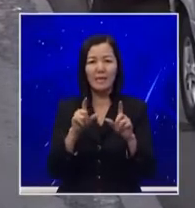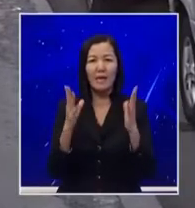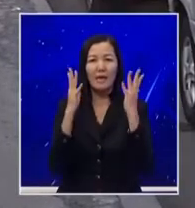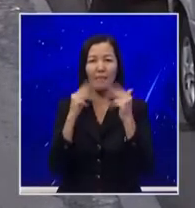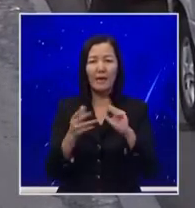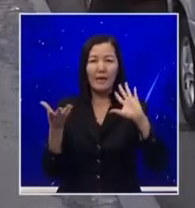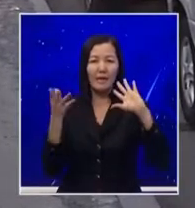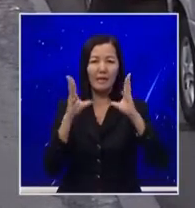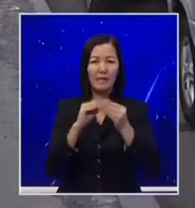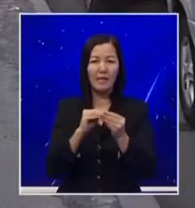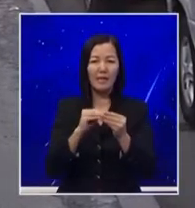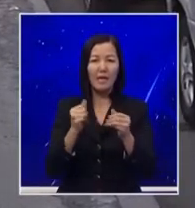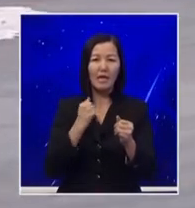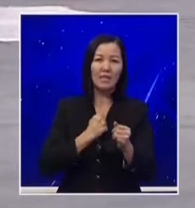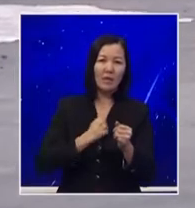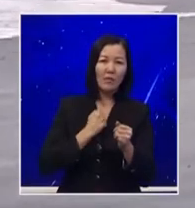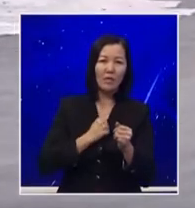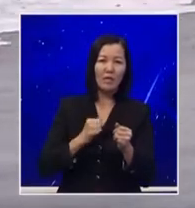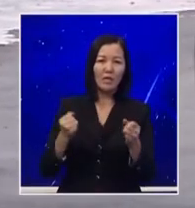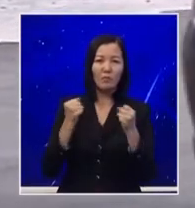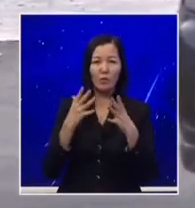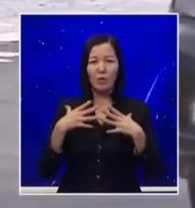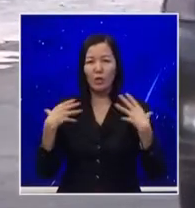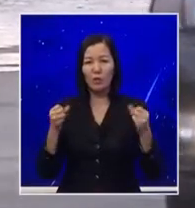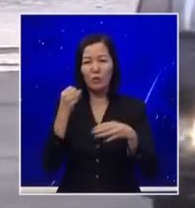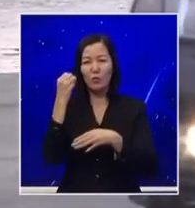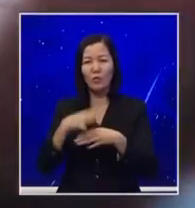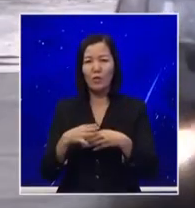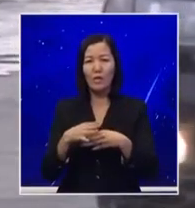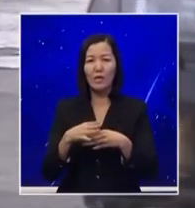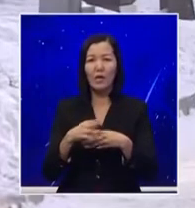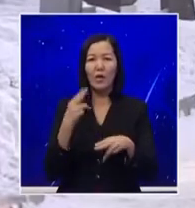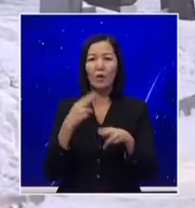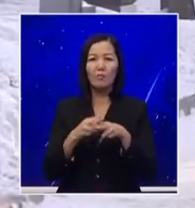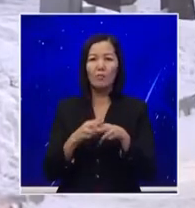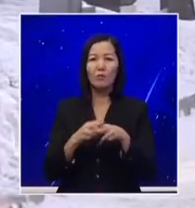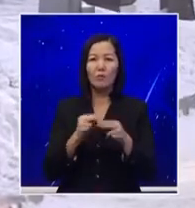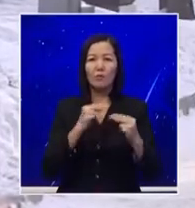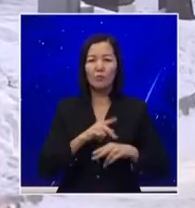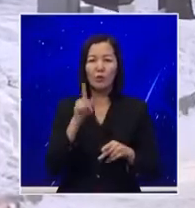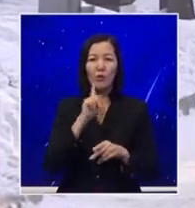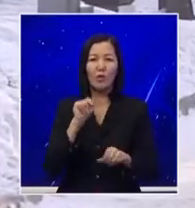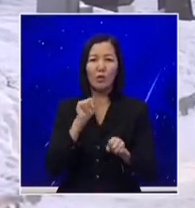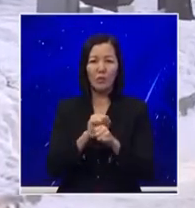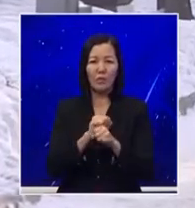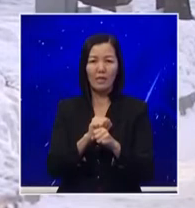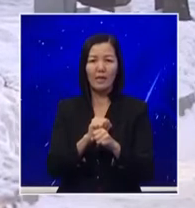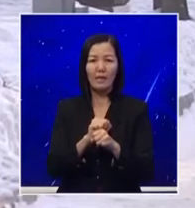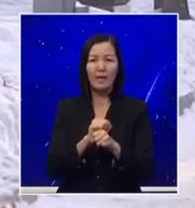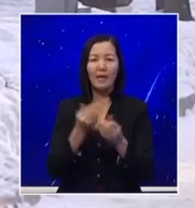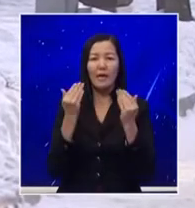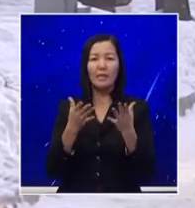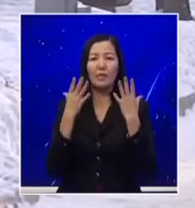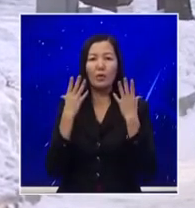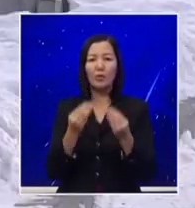есептелгенде, сауналар мен спа-салондардың, спорттық сауықтыру орталықтары, мұз айдындары жұмысы уақытша тоқтатылады. Айта